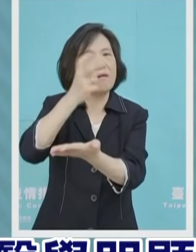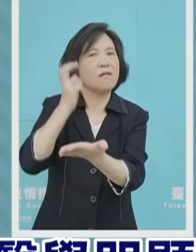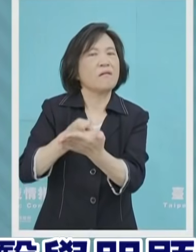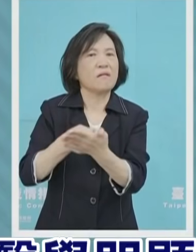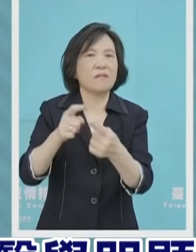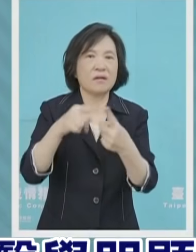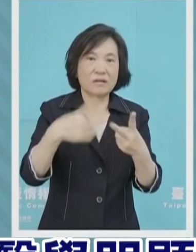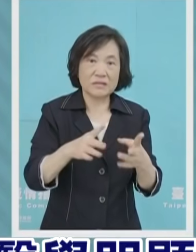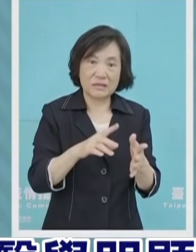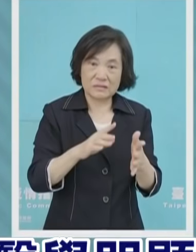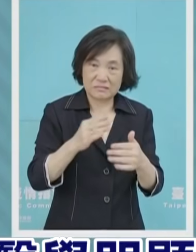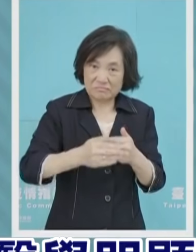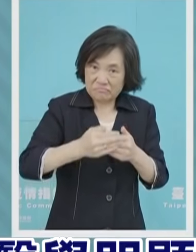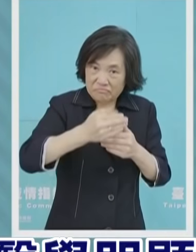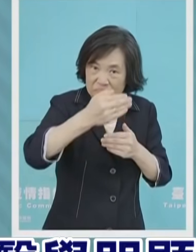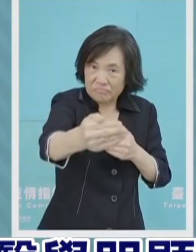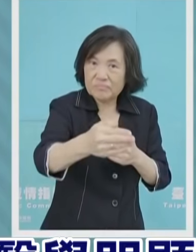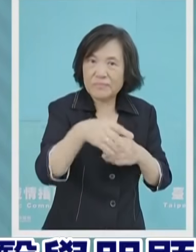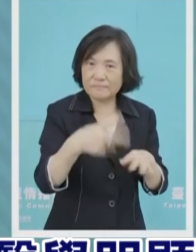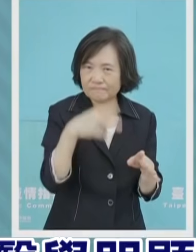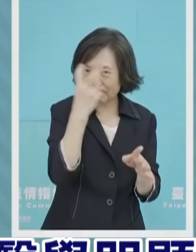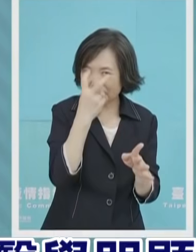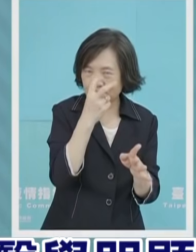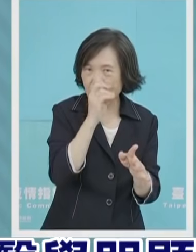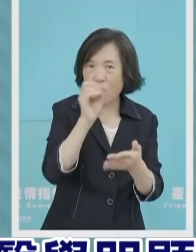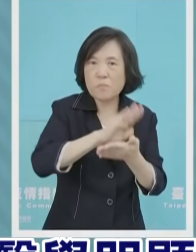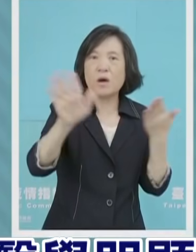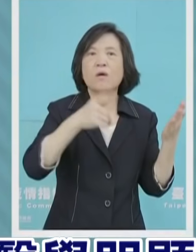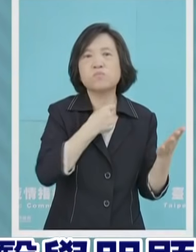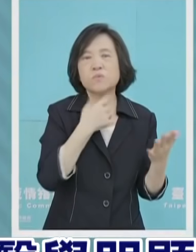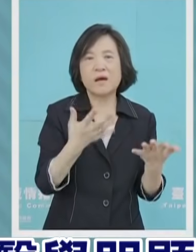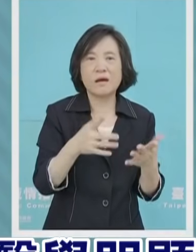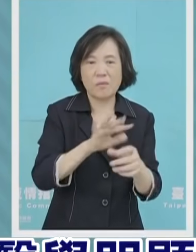们就还要花一段时间真的彻底歼灭清零才讲，